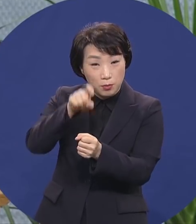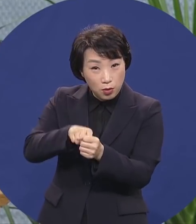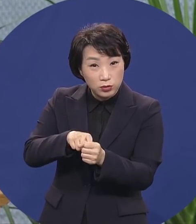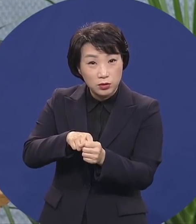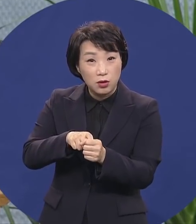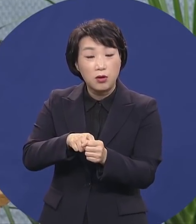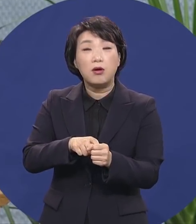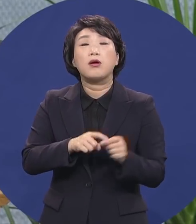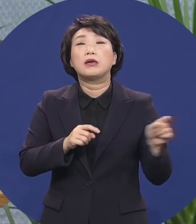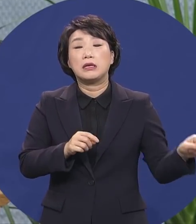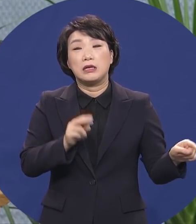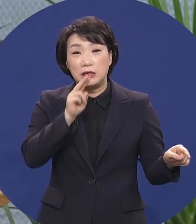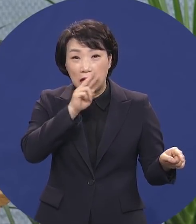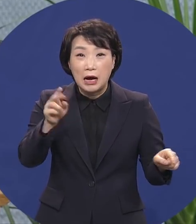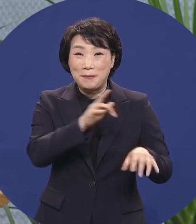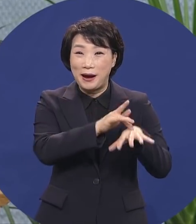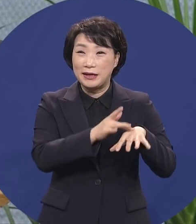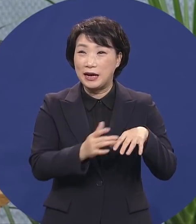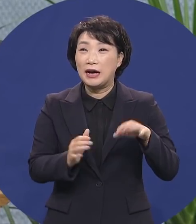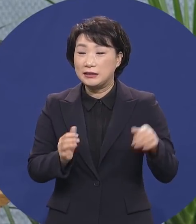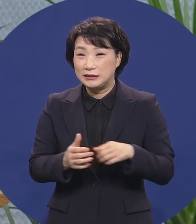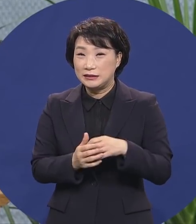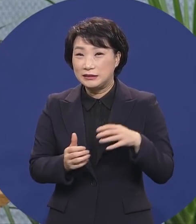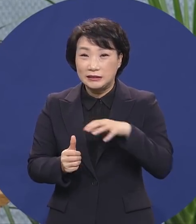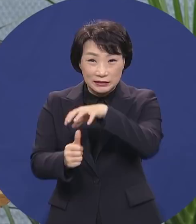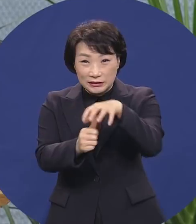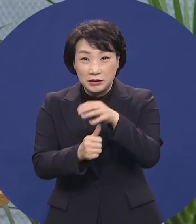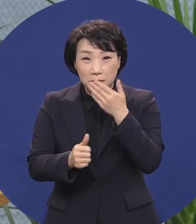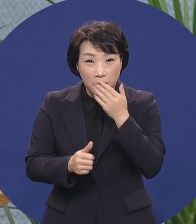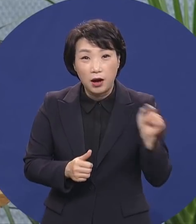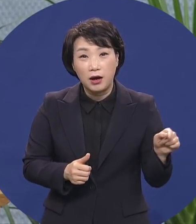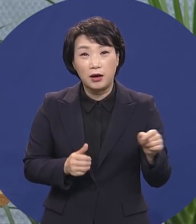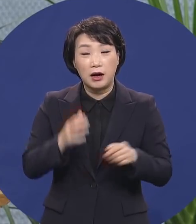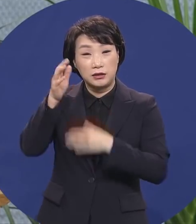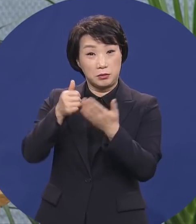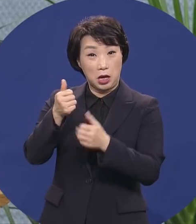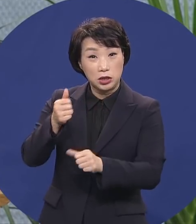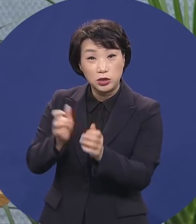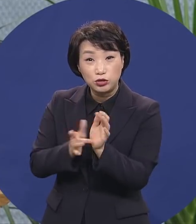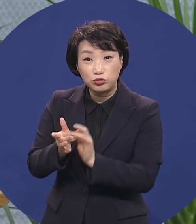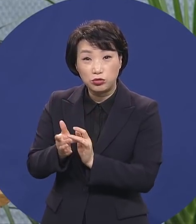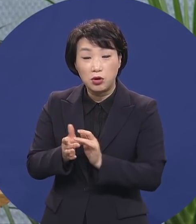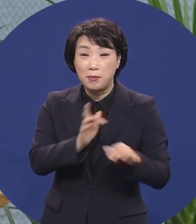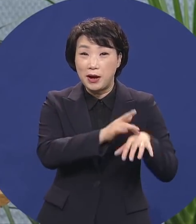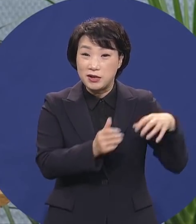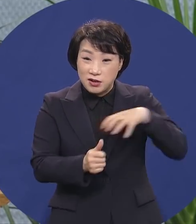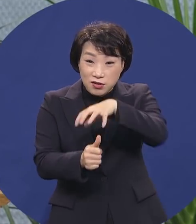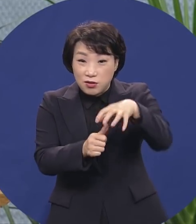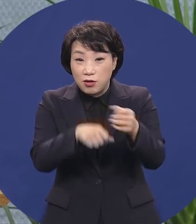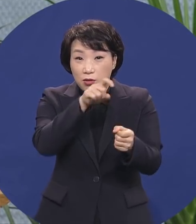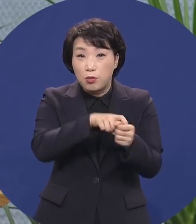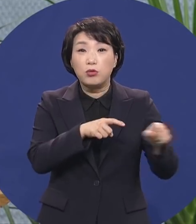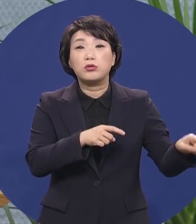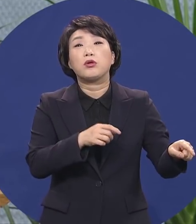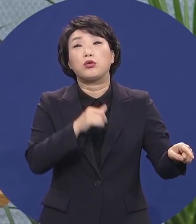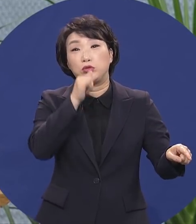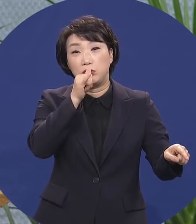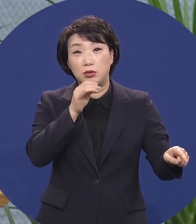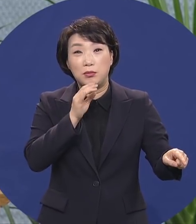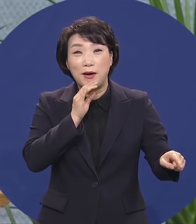만들어야만 마귀 제손하기에 집어넣을 수 있으니, 하나님의 아들이라도 제손하게 집어넣으라고